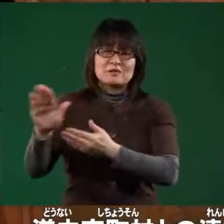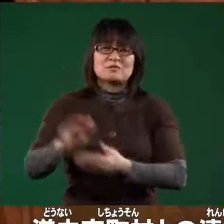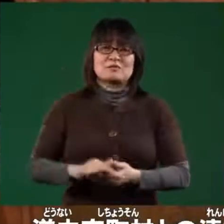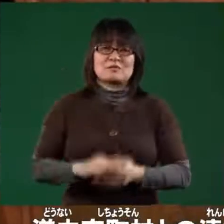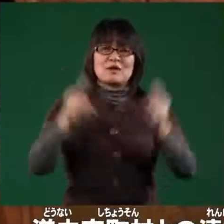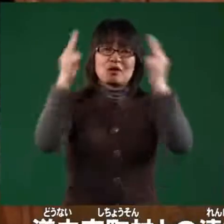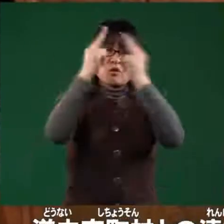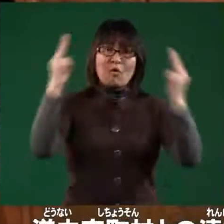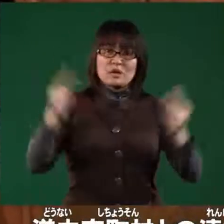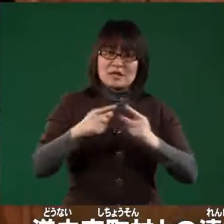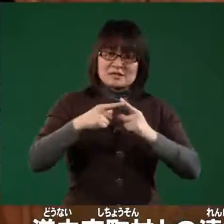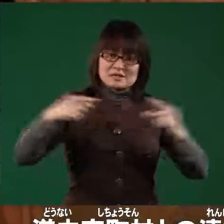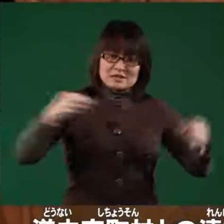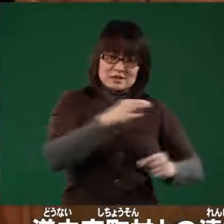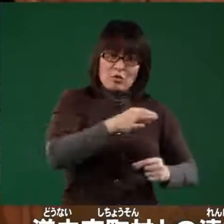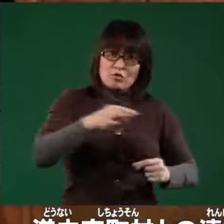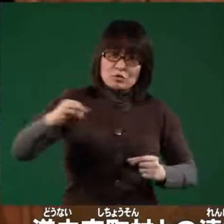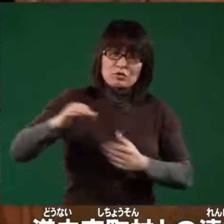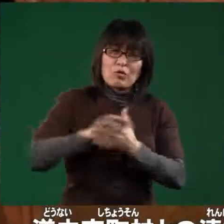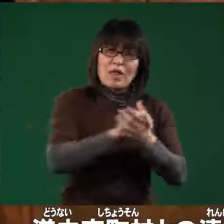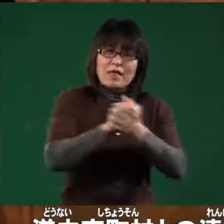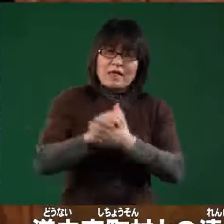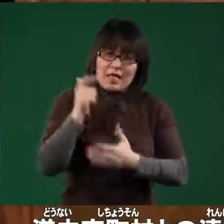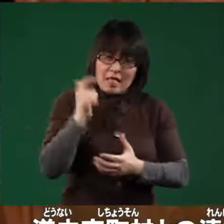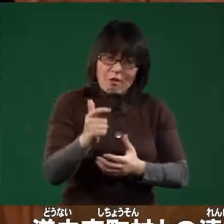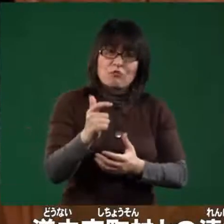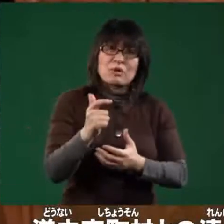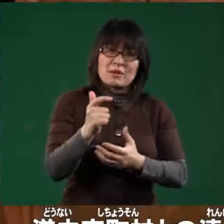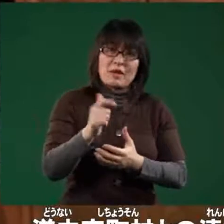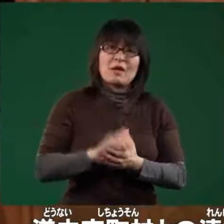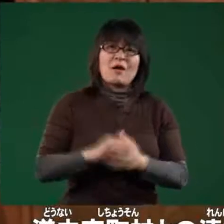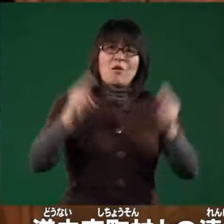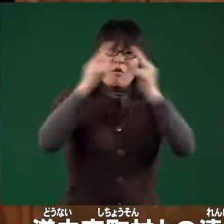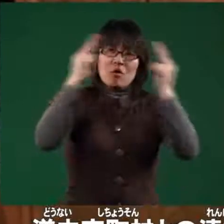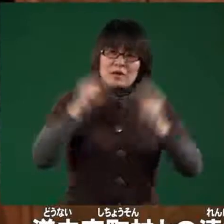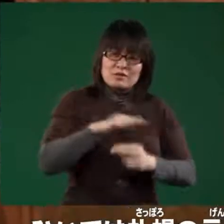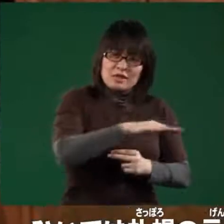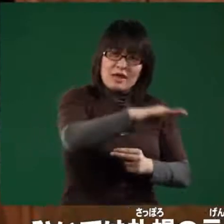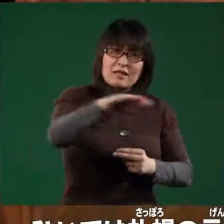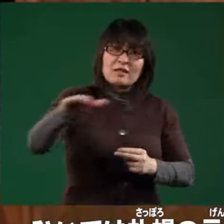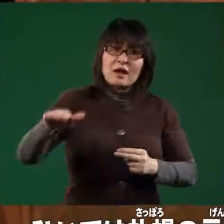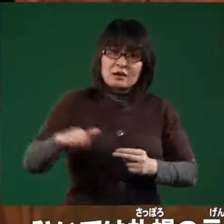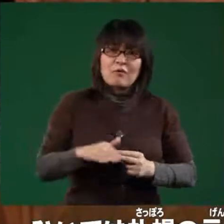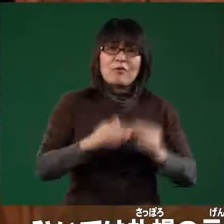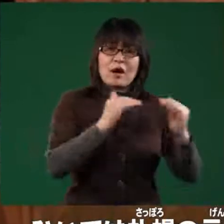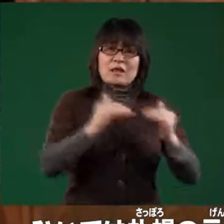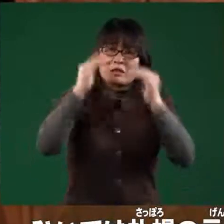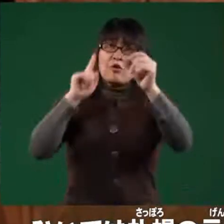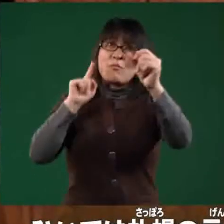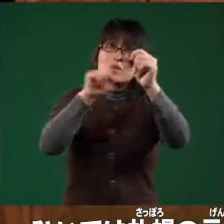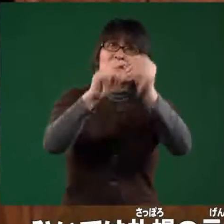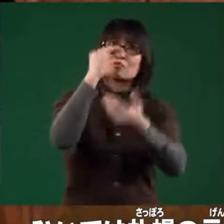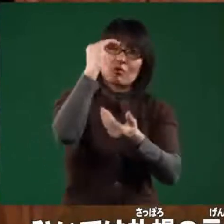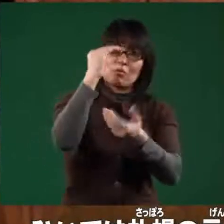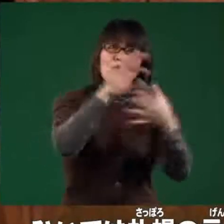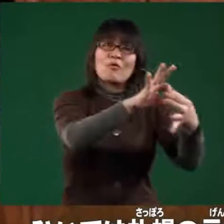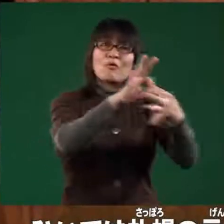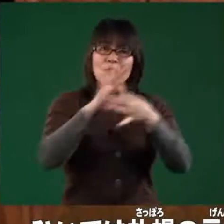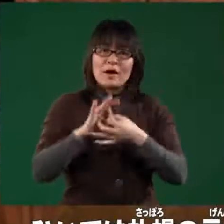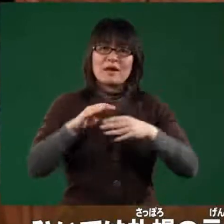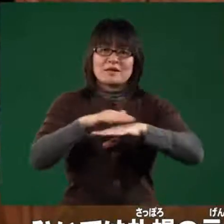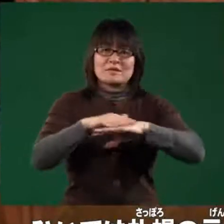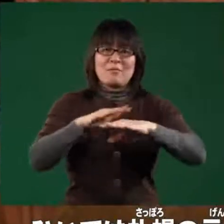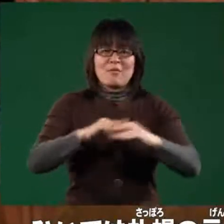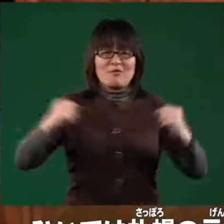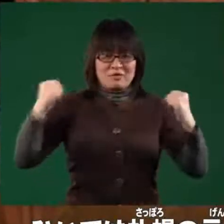道内市町村との連携を深め、北海道全体の発展を目指すことが ひいては札幌の元気につ